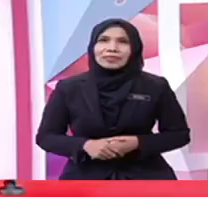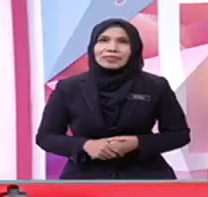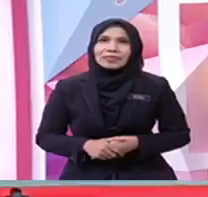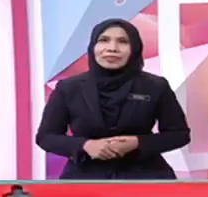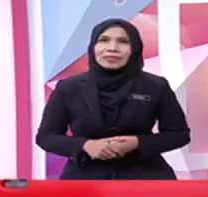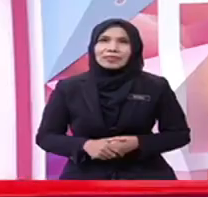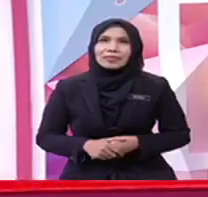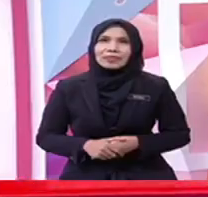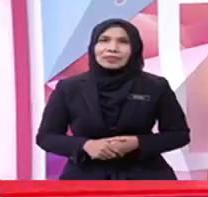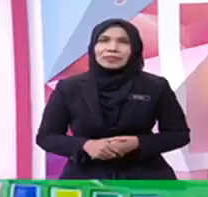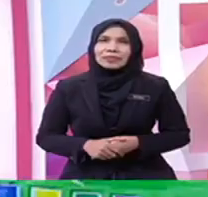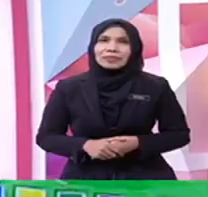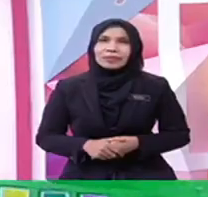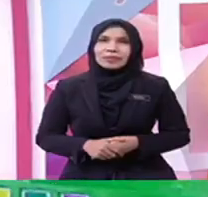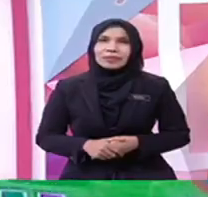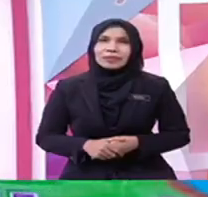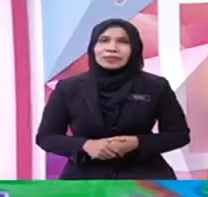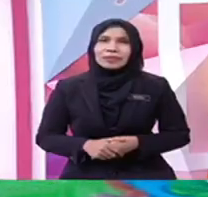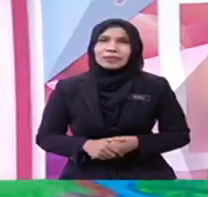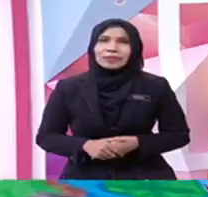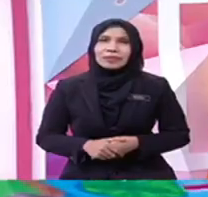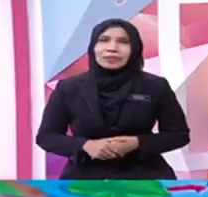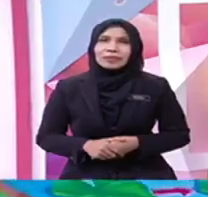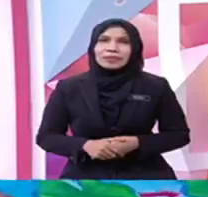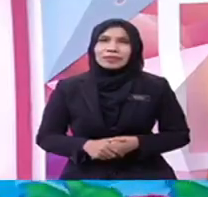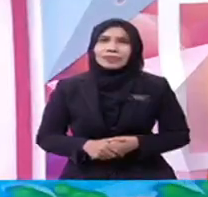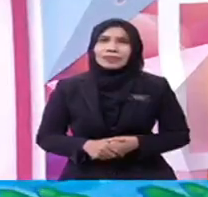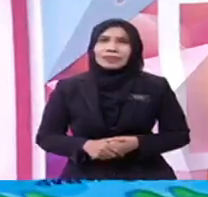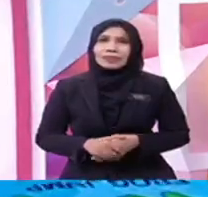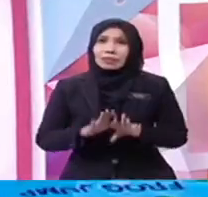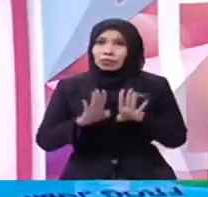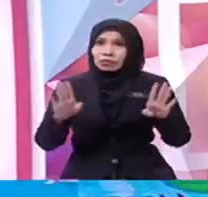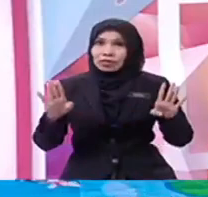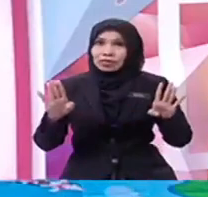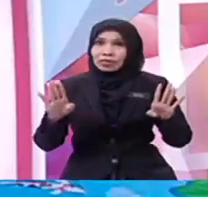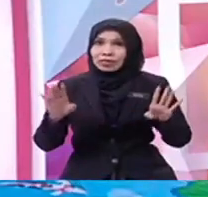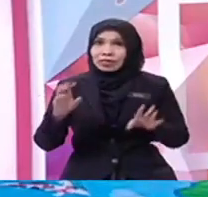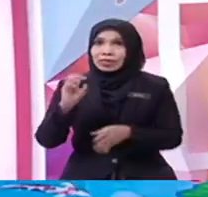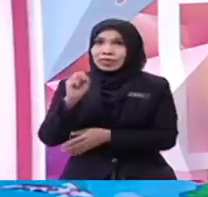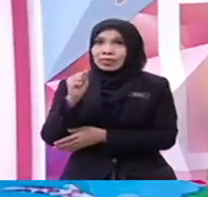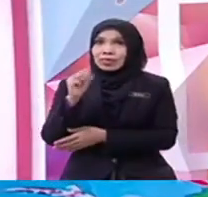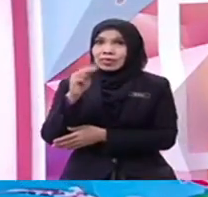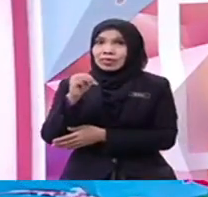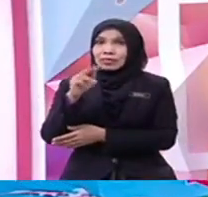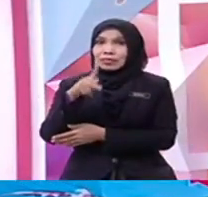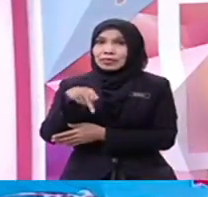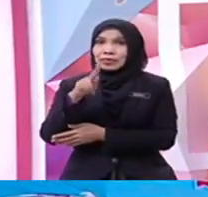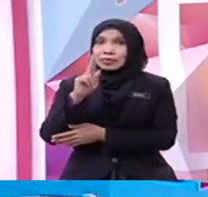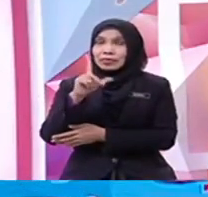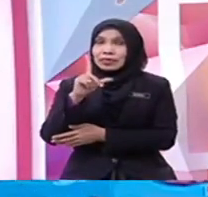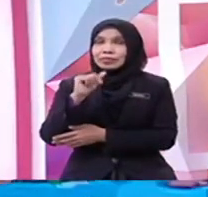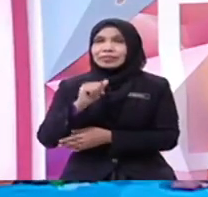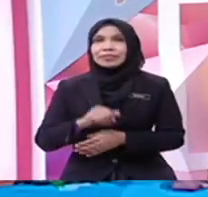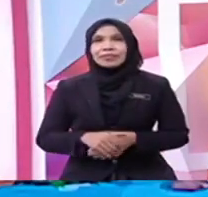bukes ampuni merah boleh deh kita ke sini oke asing bagi mirror saya buka